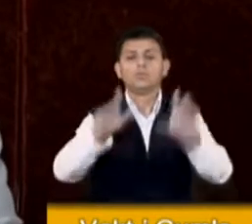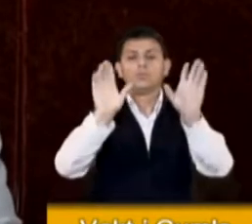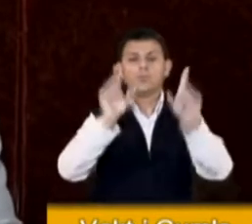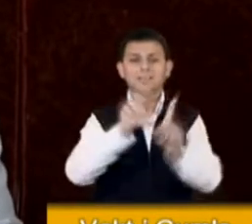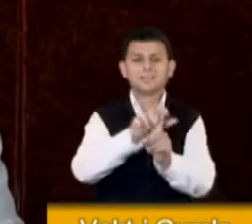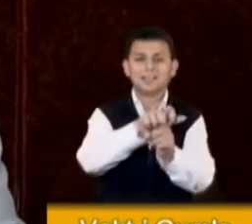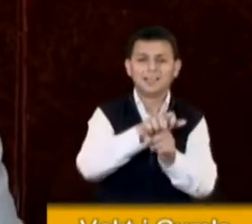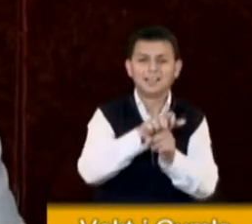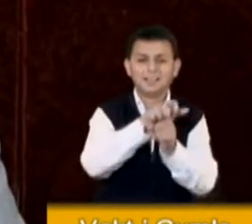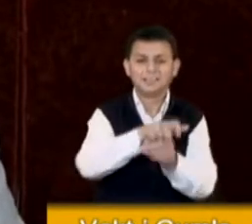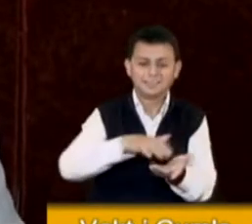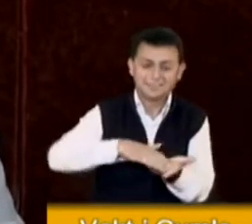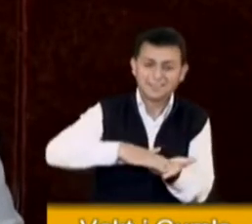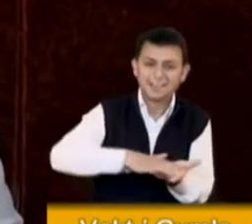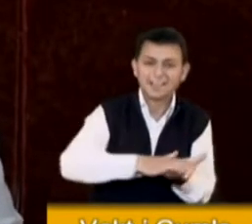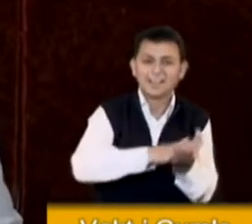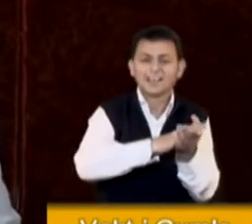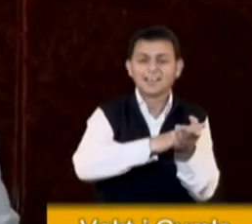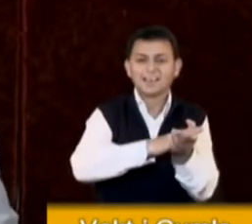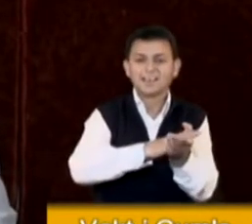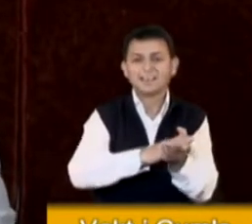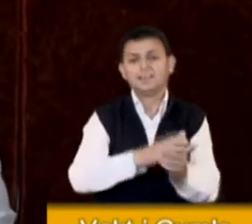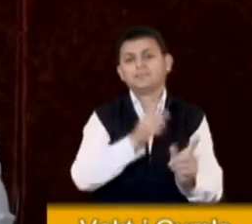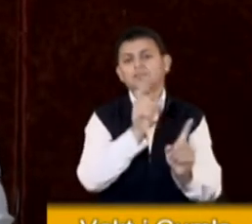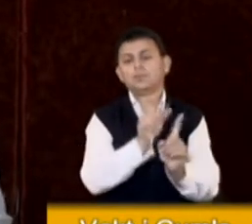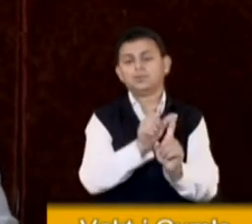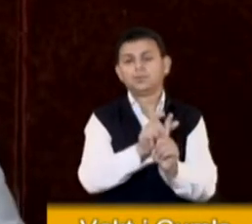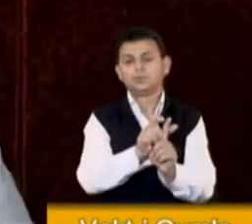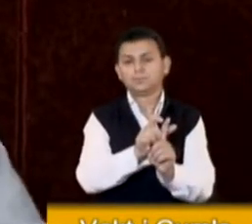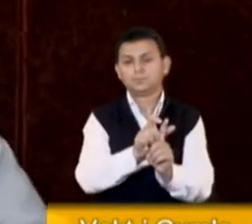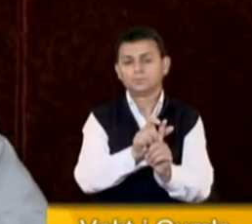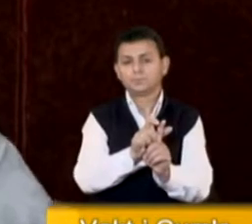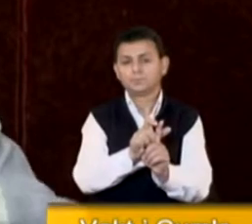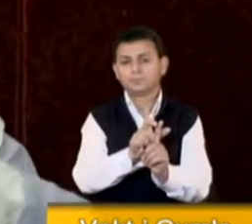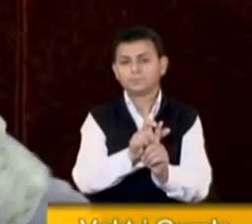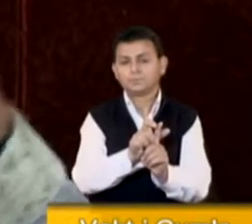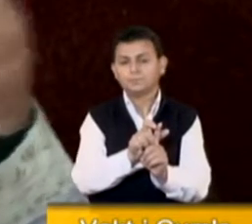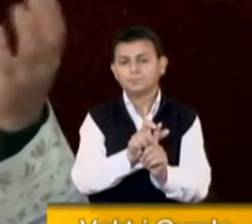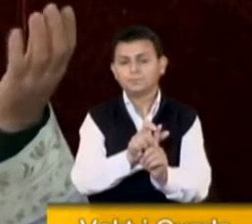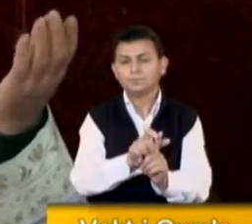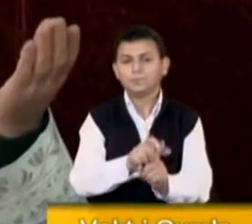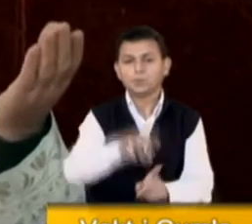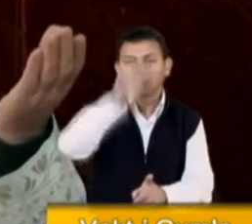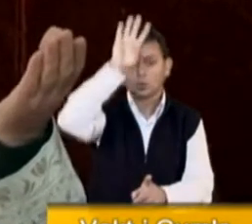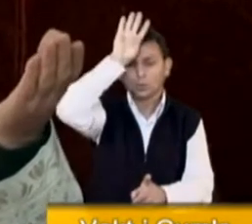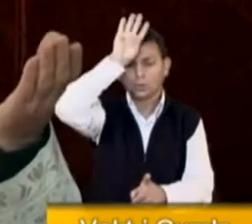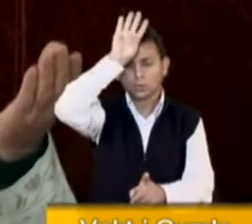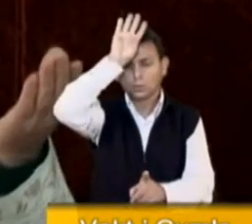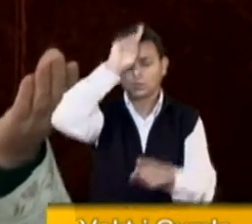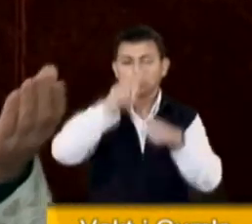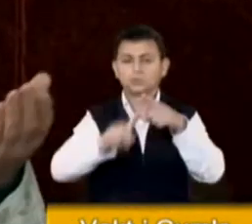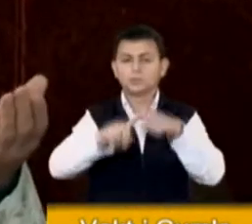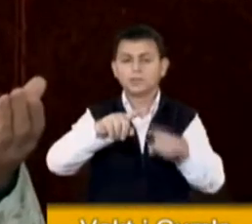da tabii bir şey zaten. Efendim boynuzlar, hani Osmanlı dedemiz maşallah diye asmış diyordum